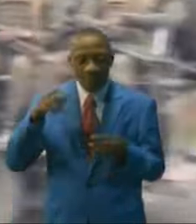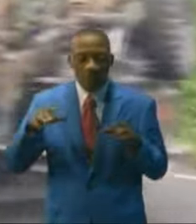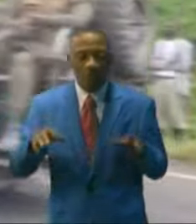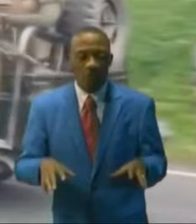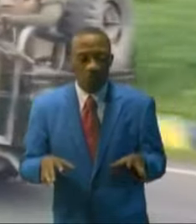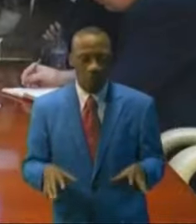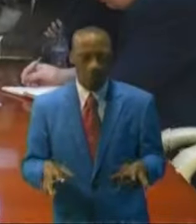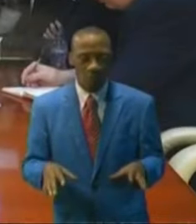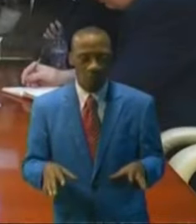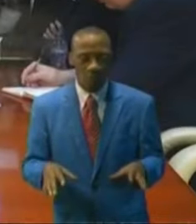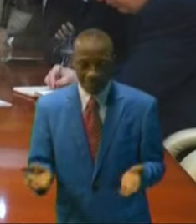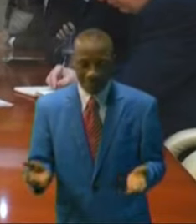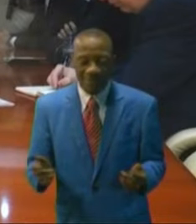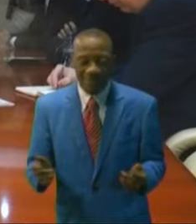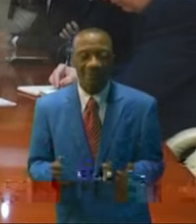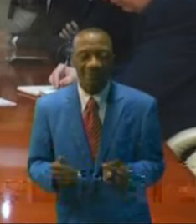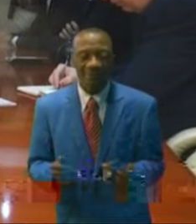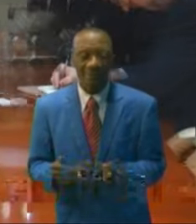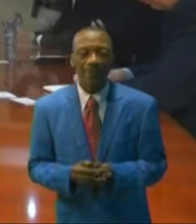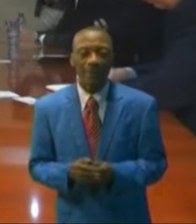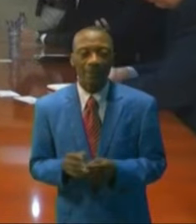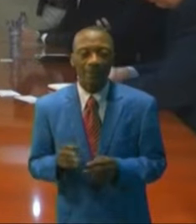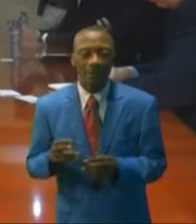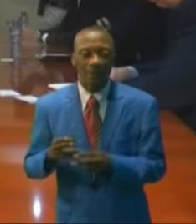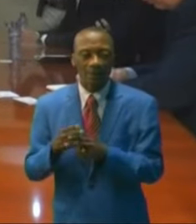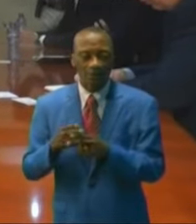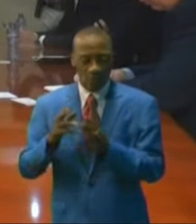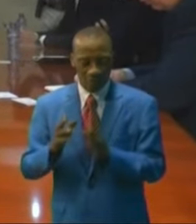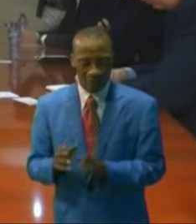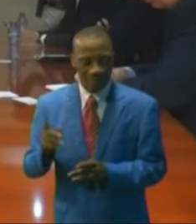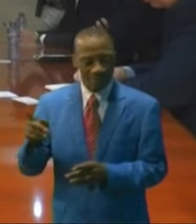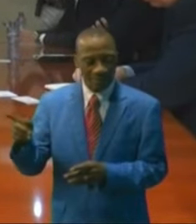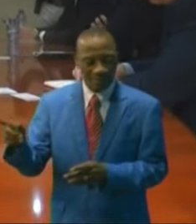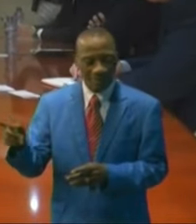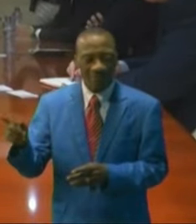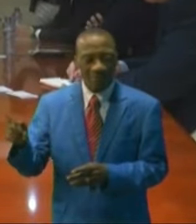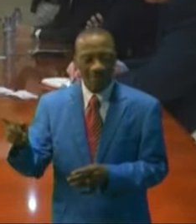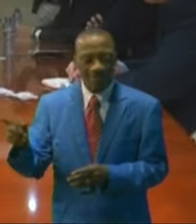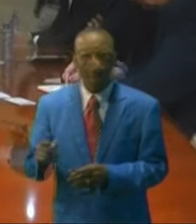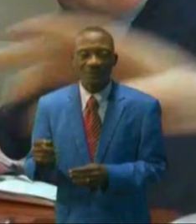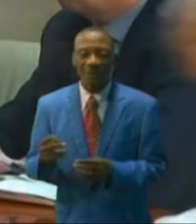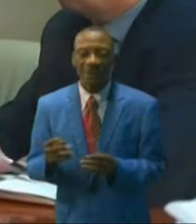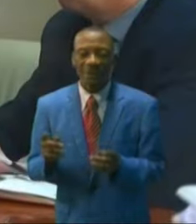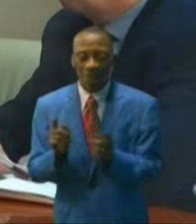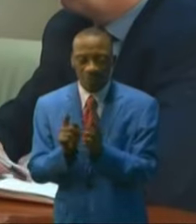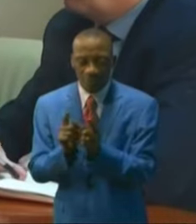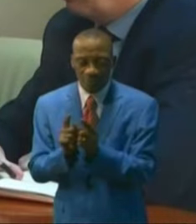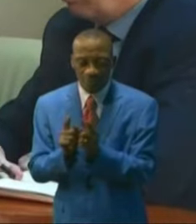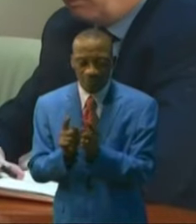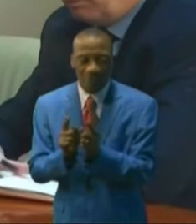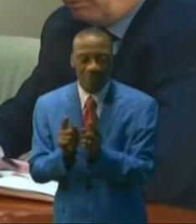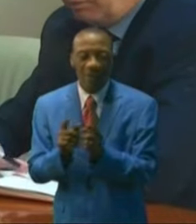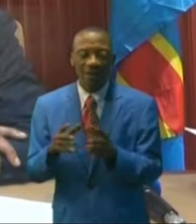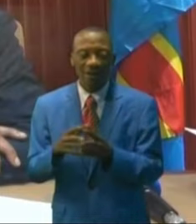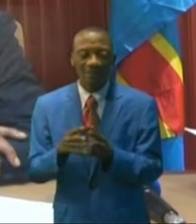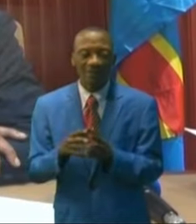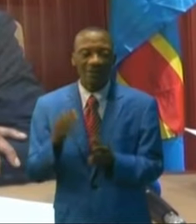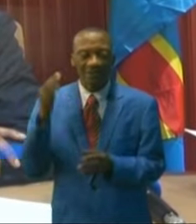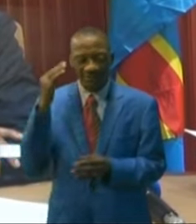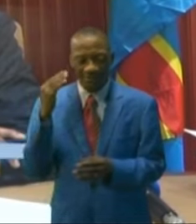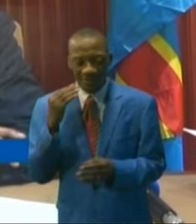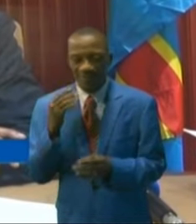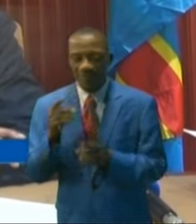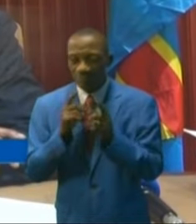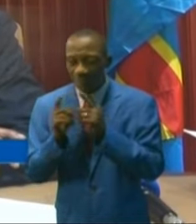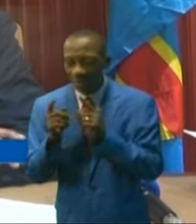des échanges, coordonnateur, le professeur Alphonse Toumbalouaba, avec Emmanuel Koé. La